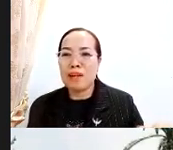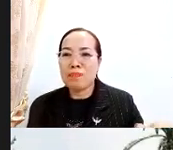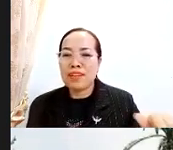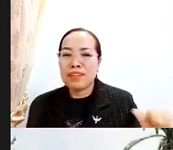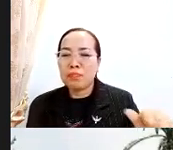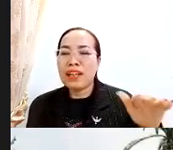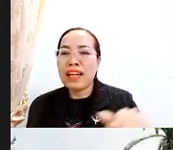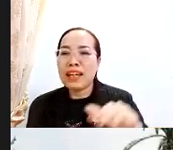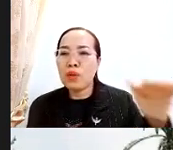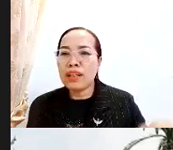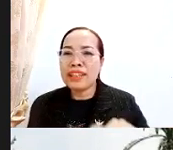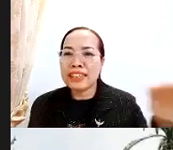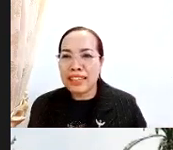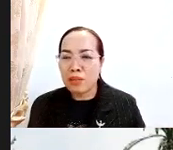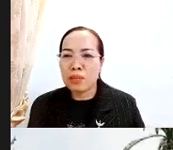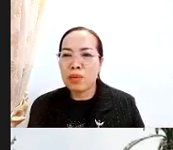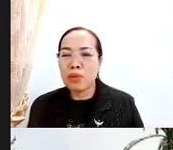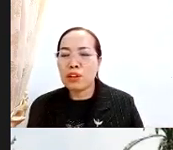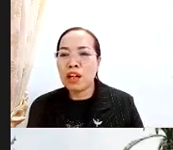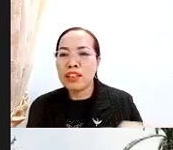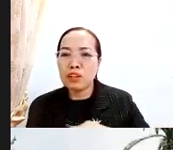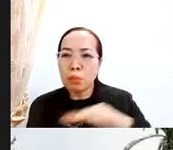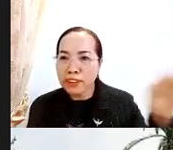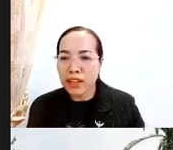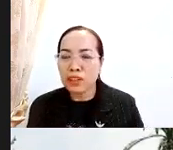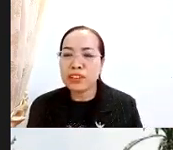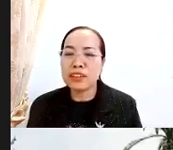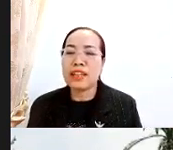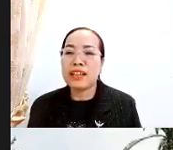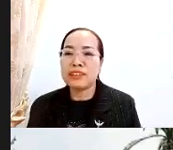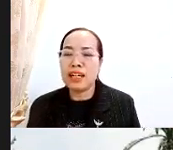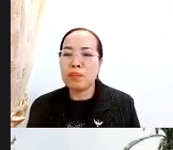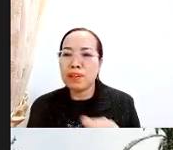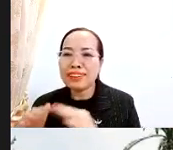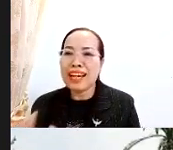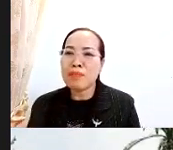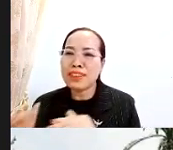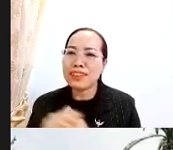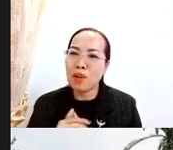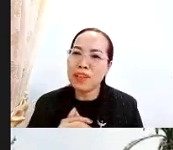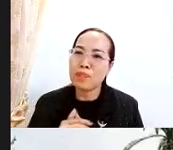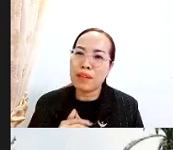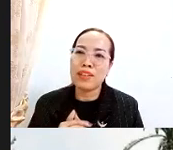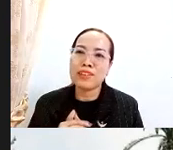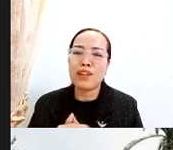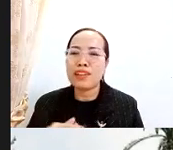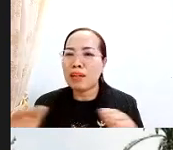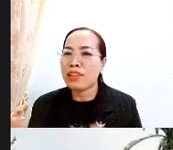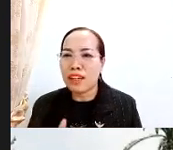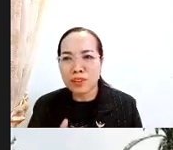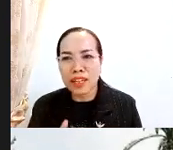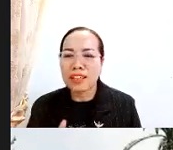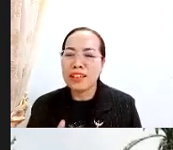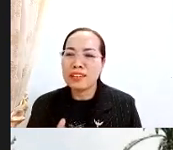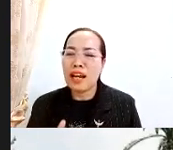chả bờ lê ấy hù là lê chạy chào lại bóng ôn nâng ốc nê nhóm bỏ chào chỉ tràn chả văn tay mà thở tô mi nhóm đai bỏ chào ốc đai bỏ